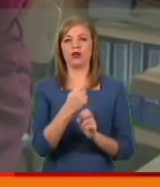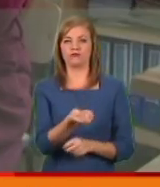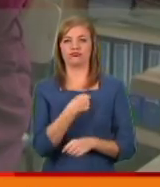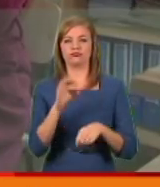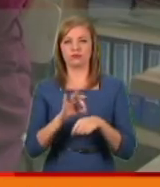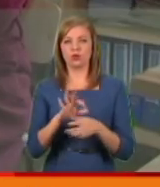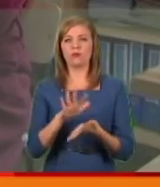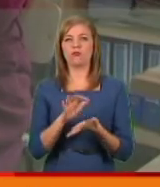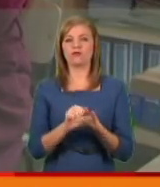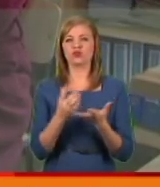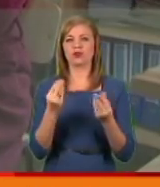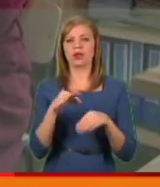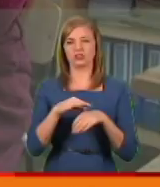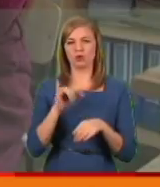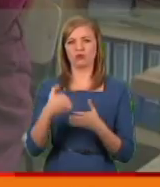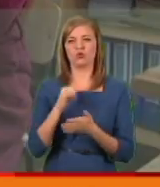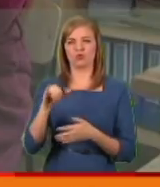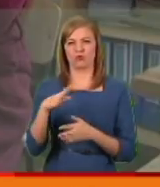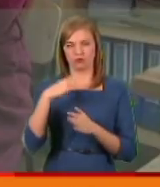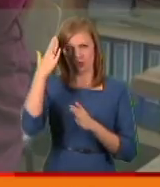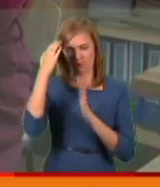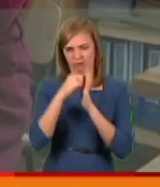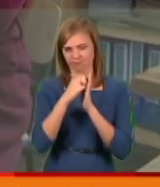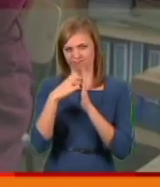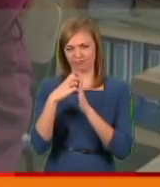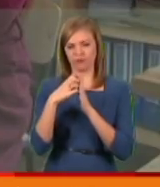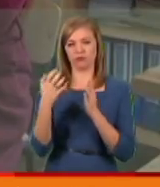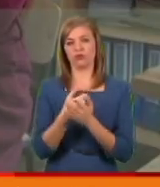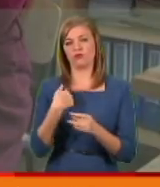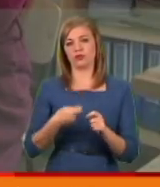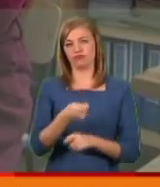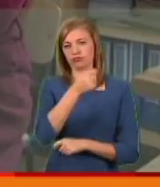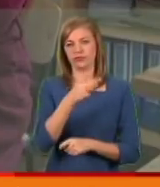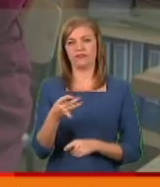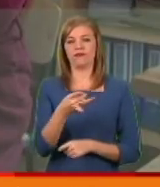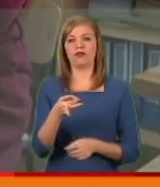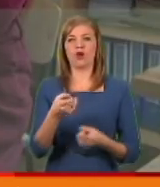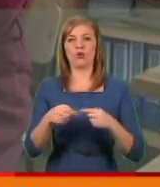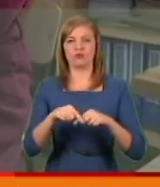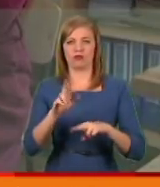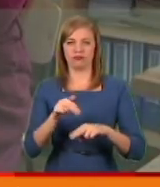діагноз повреження м'яких тканей, тобто в нього була шишка на голові ззаді. Ми подали заявлення в райвідділ.